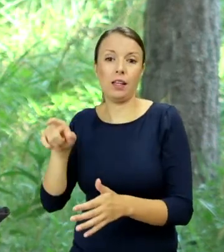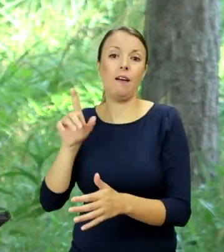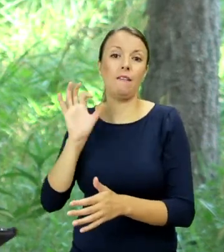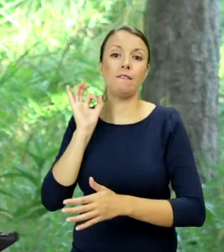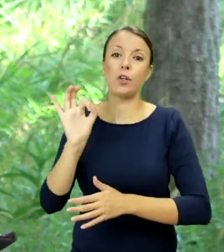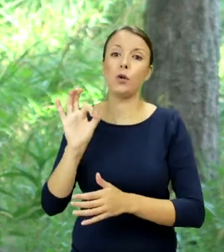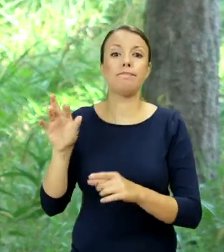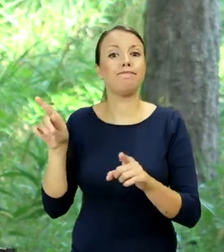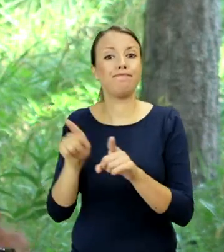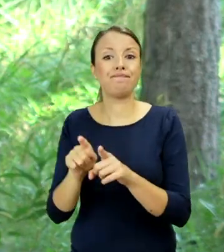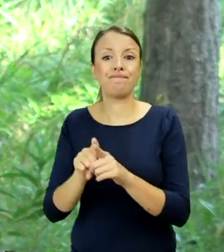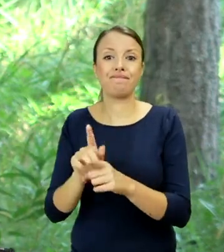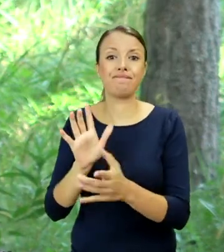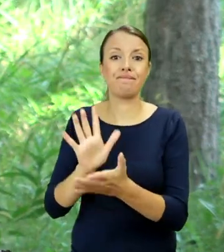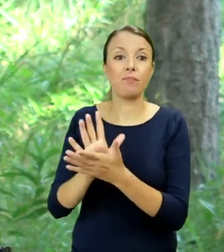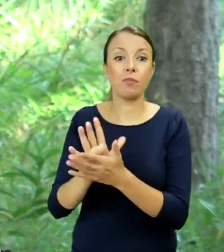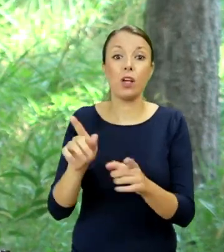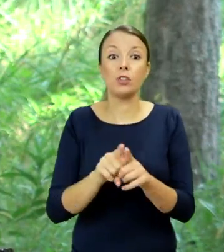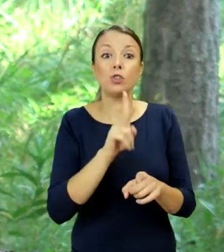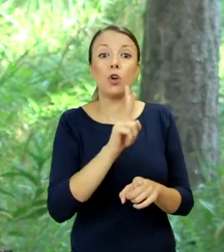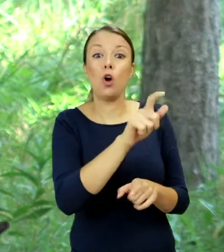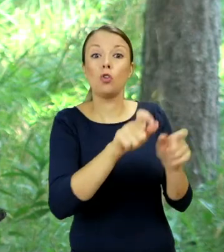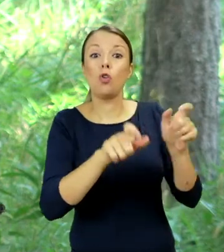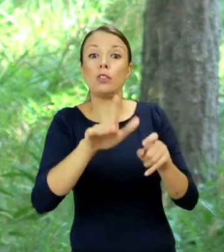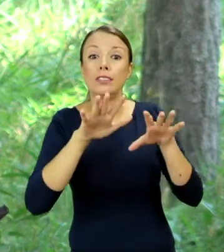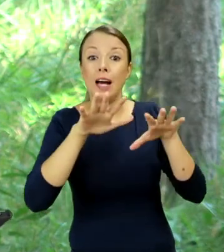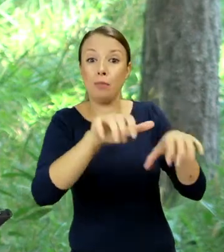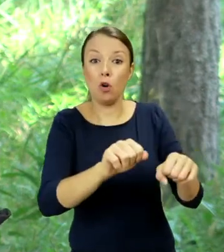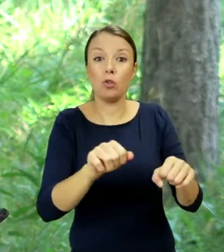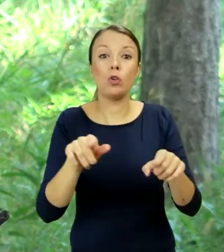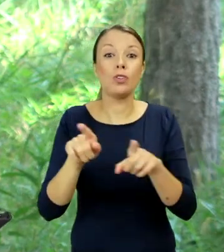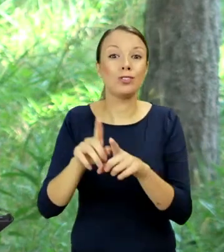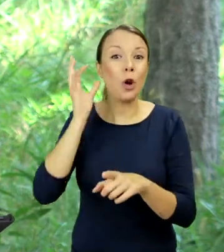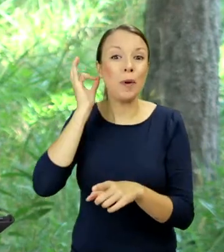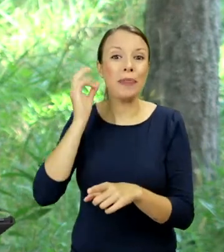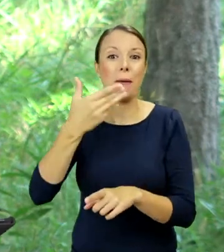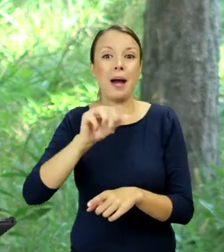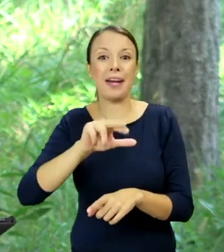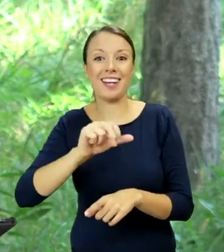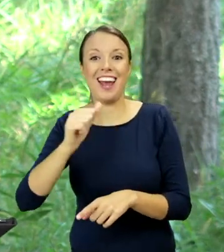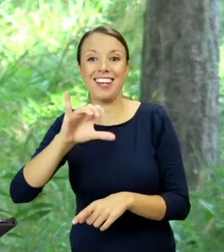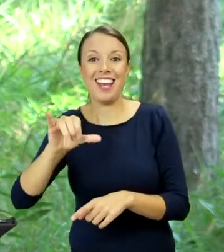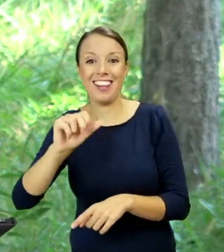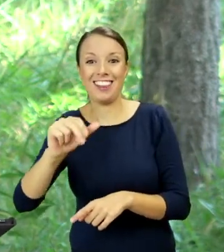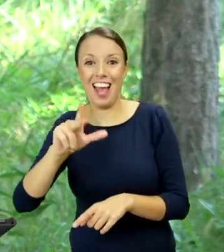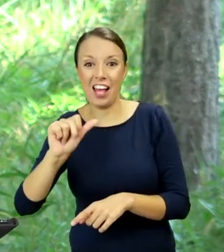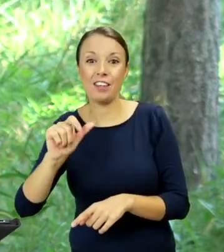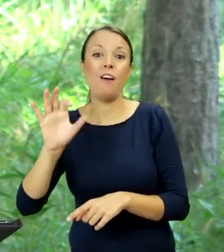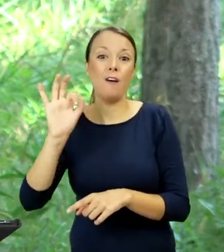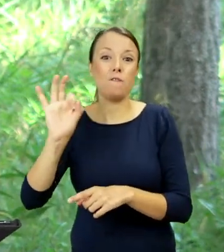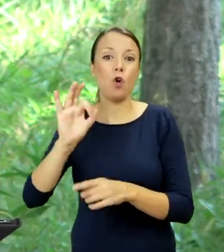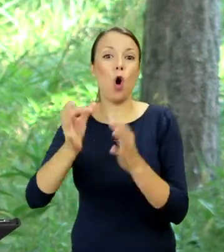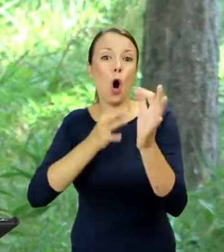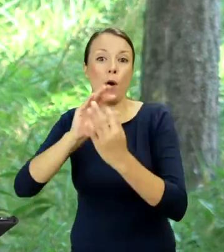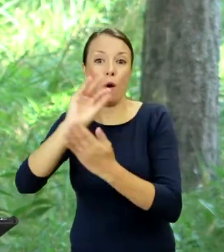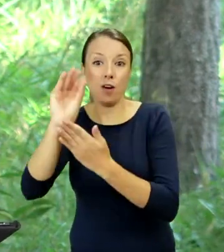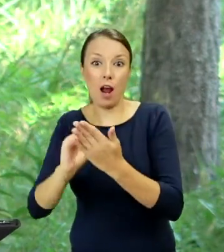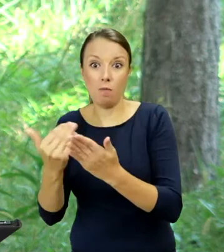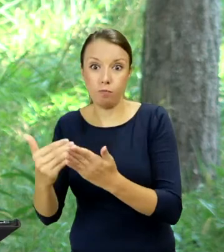wśród zaborców. Kobiety, jak to Maria Janion napisała w swoich Kobietach i duchu inności, uchodziły za